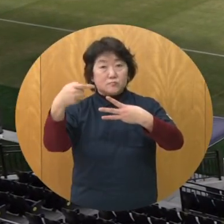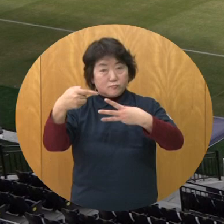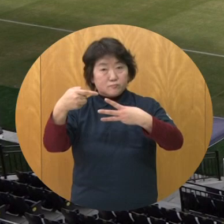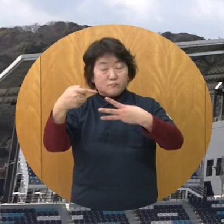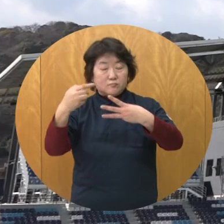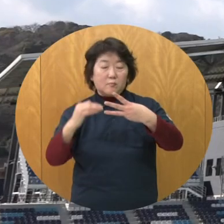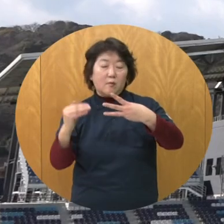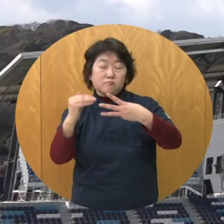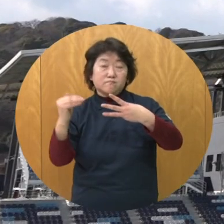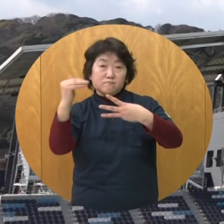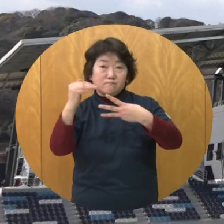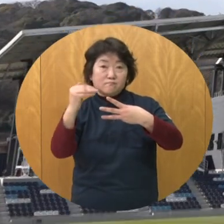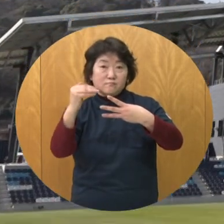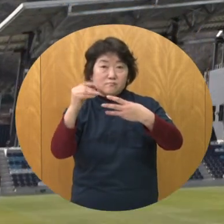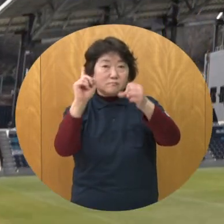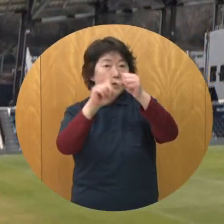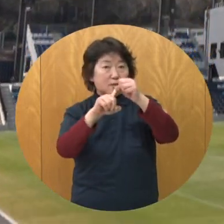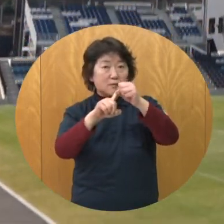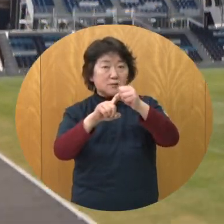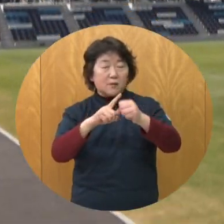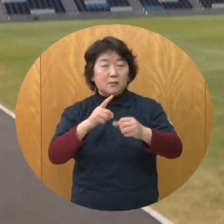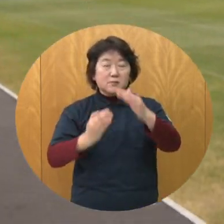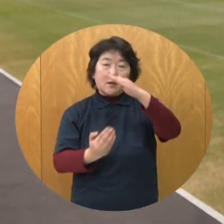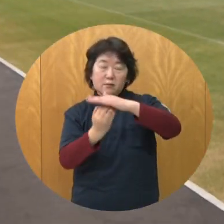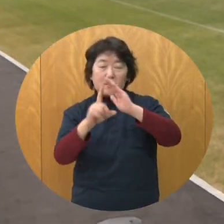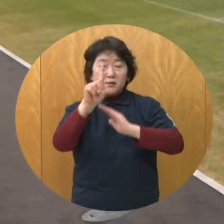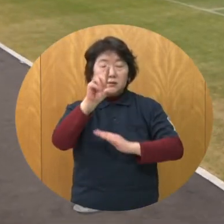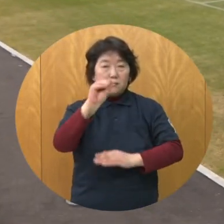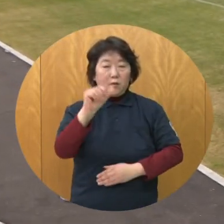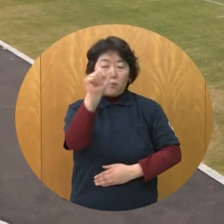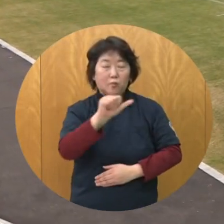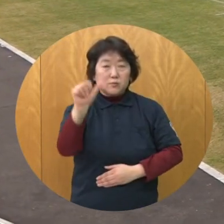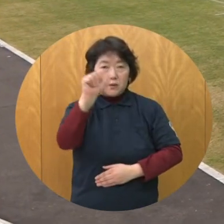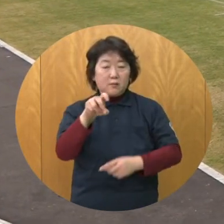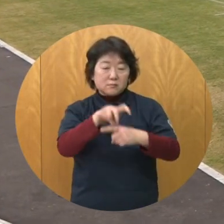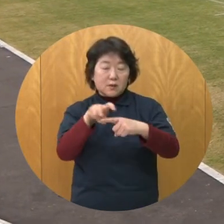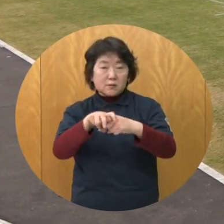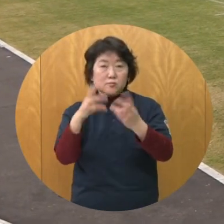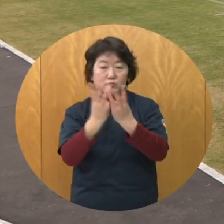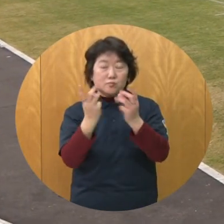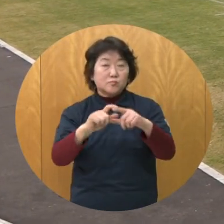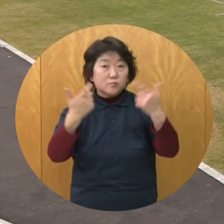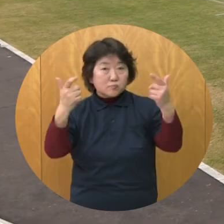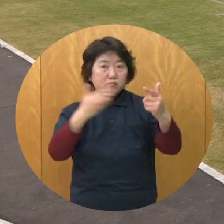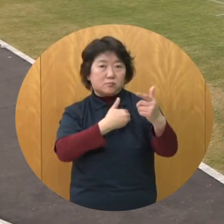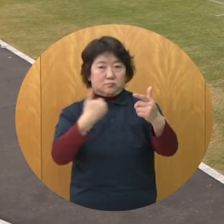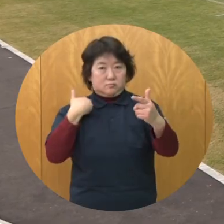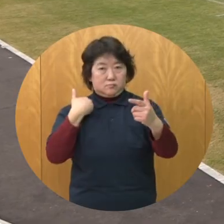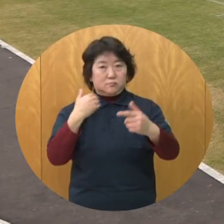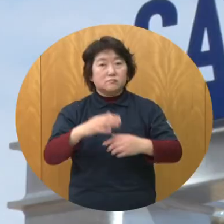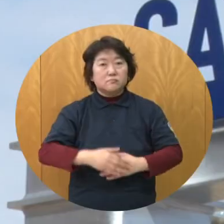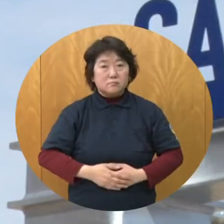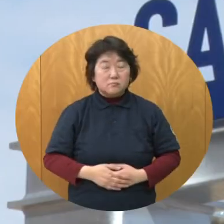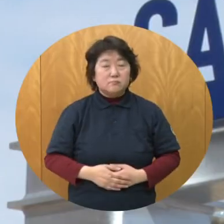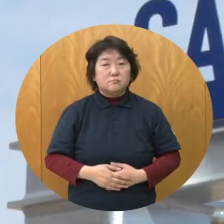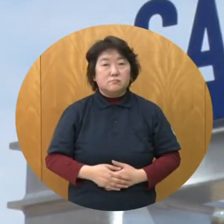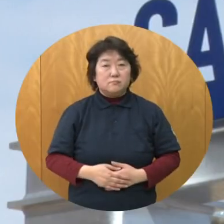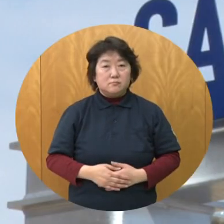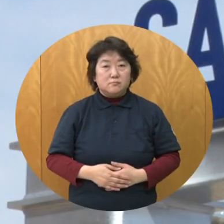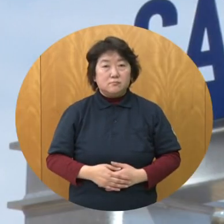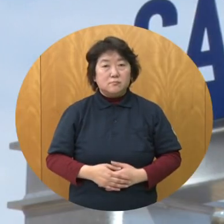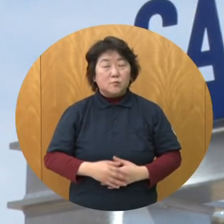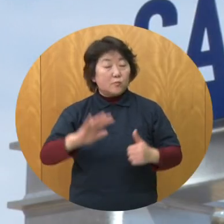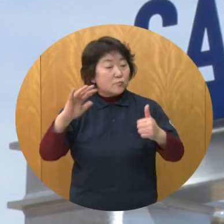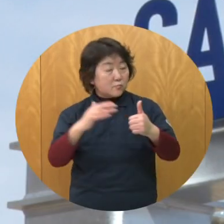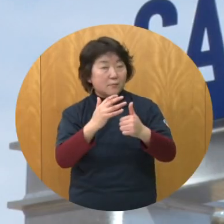格することを見据えて、最大1万5000席まで増設することができる設計となっています。